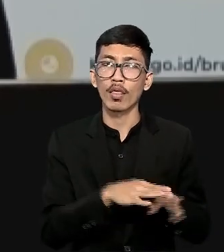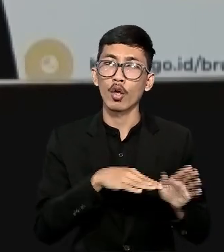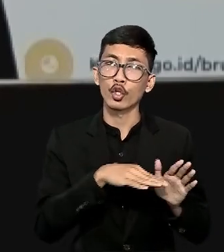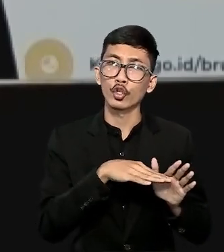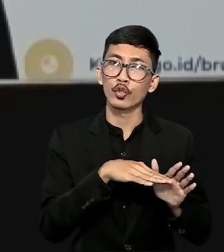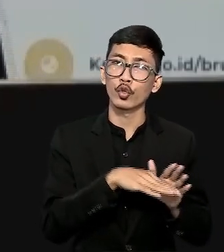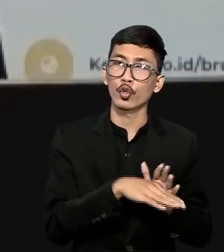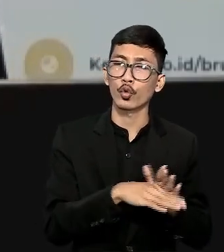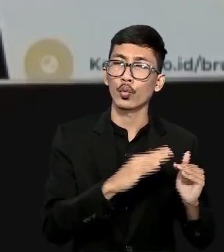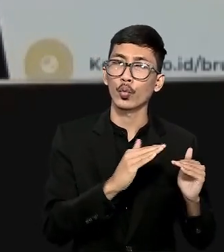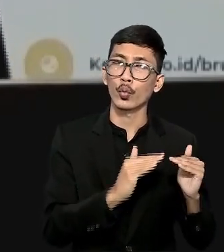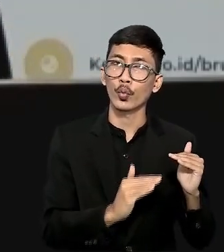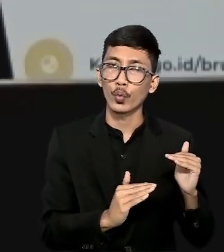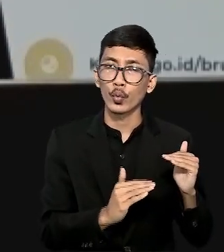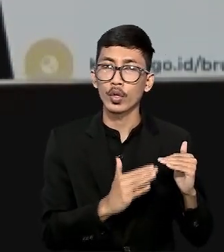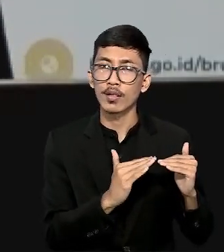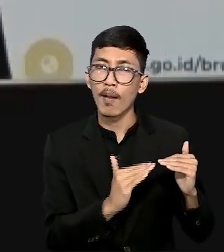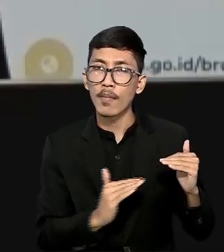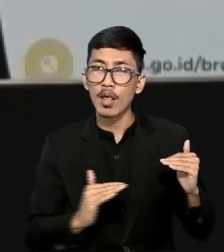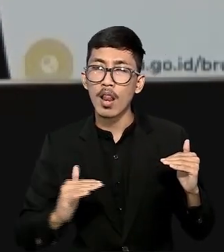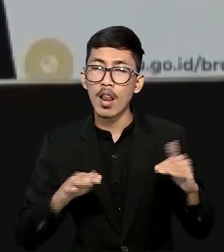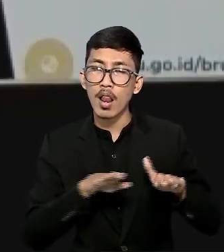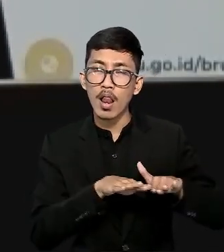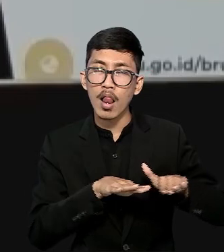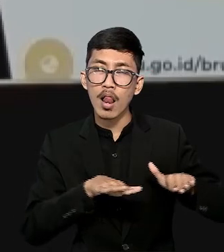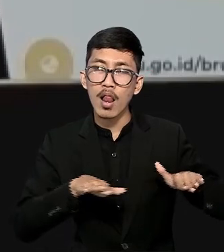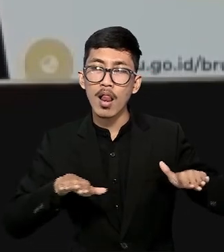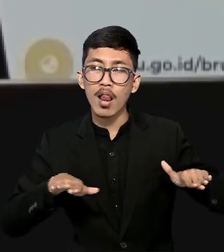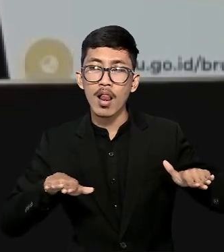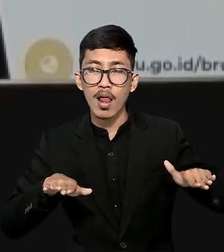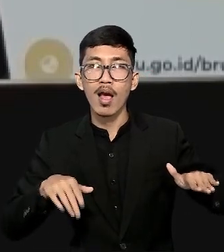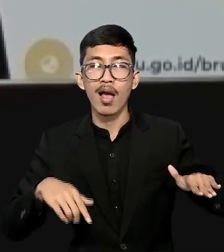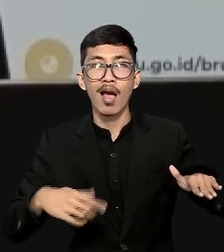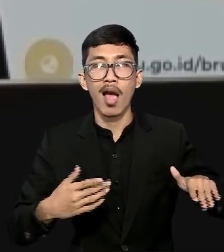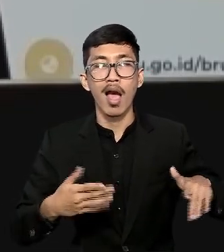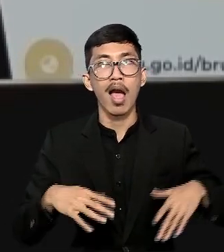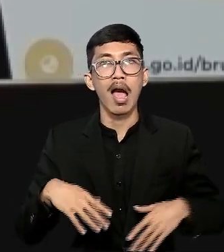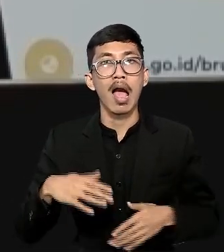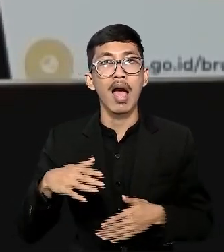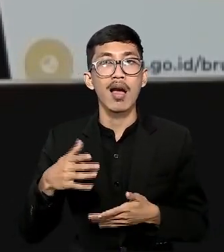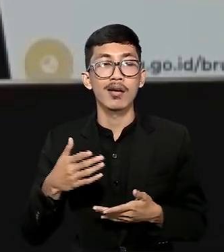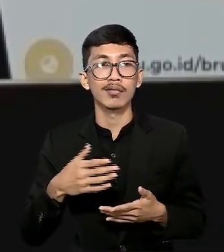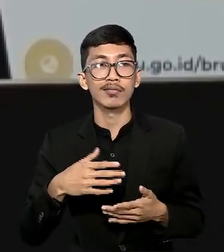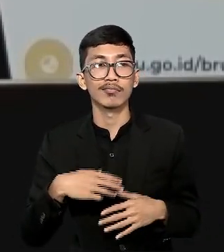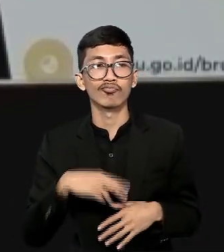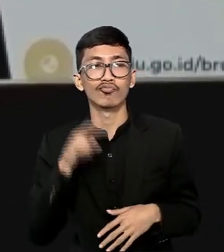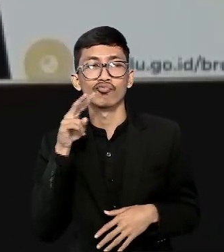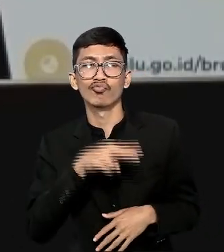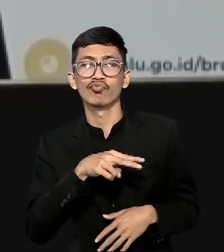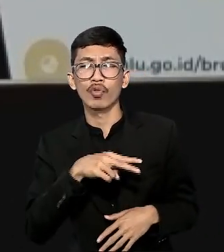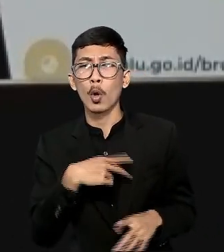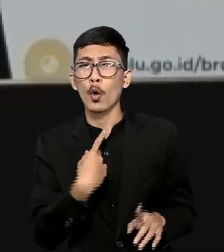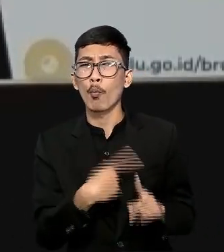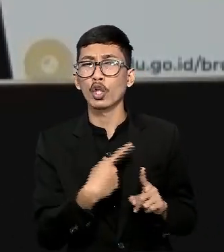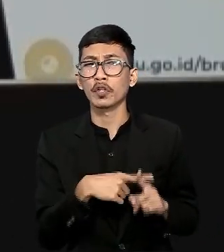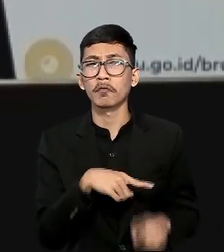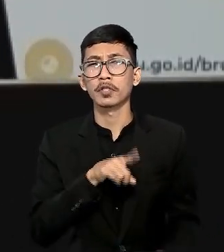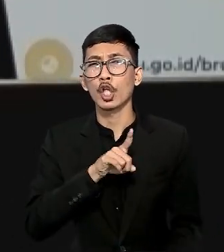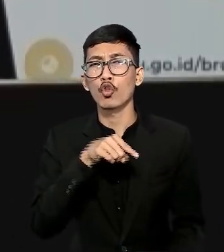sekarang itu terkendali Rasta Bil dana berdasarkan data Uni Eropa positifnya hanya